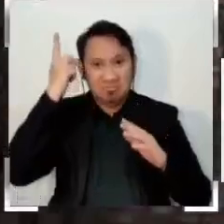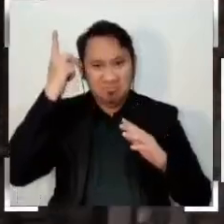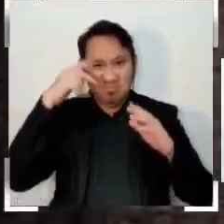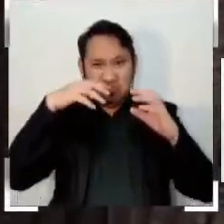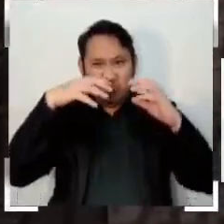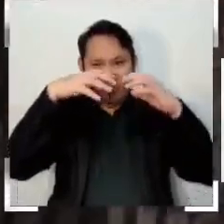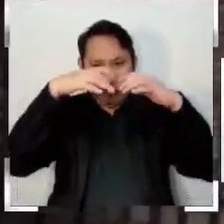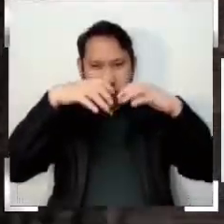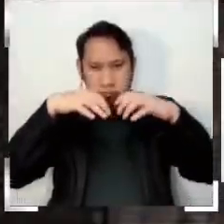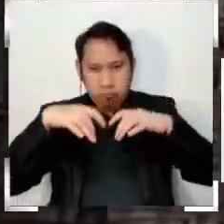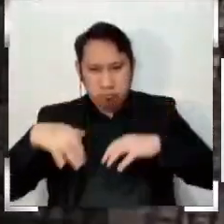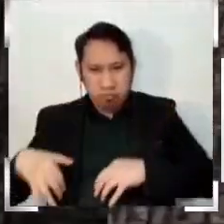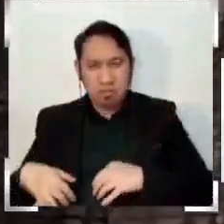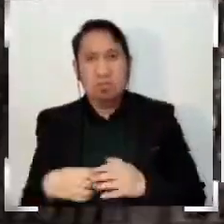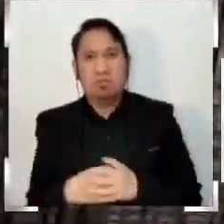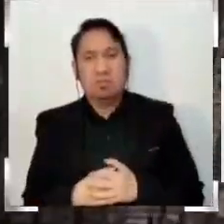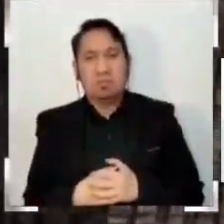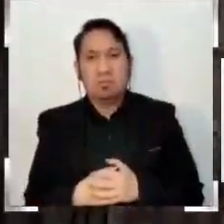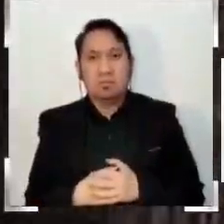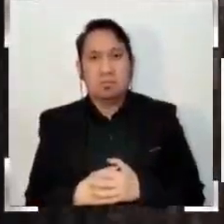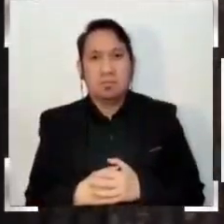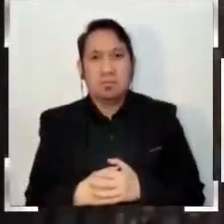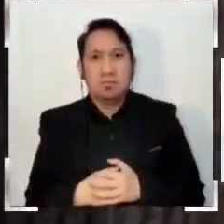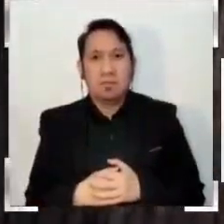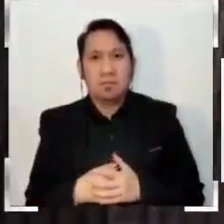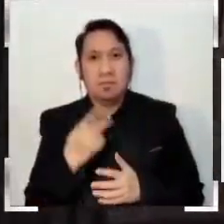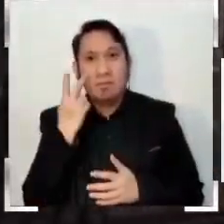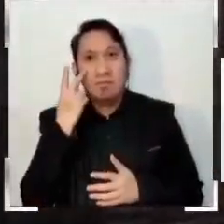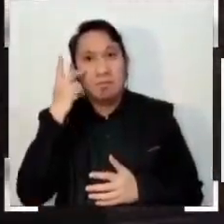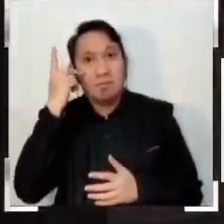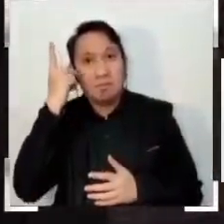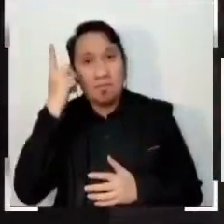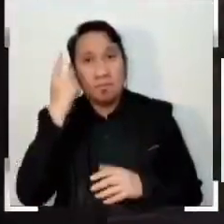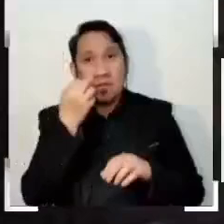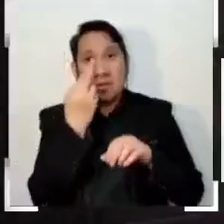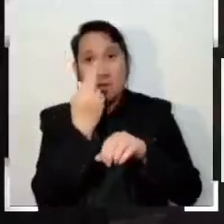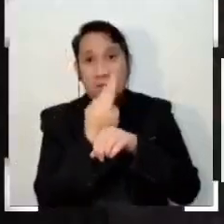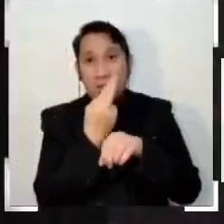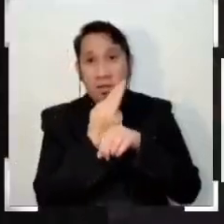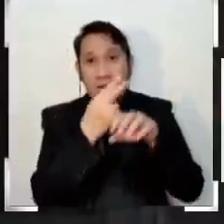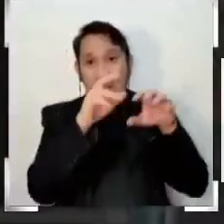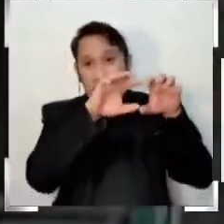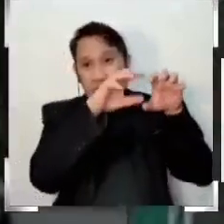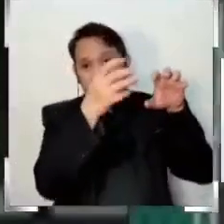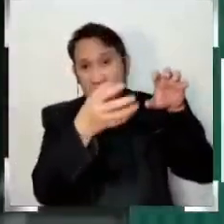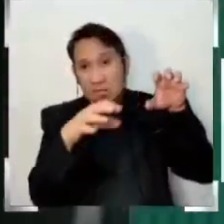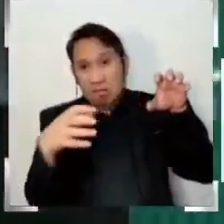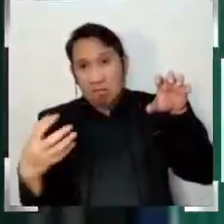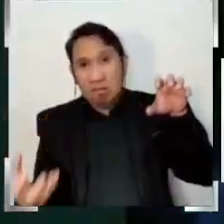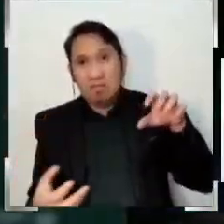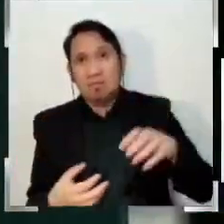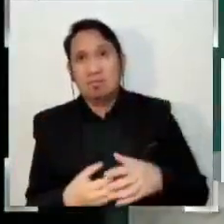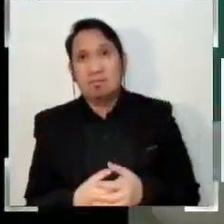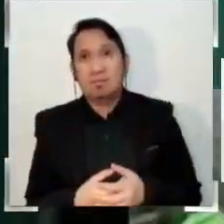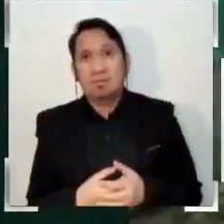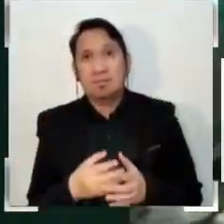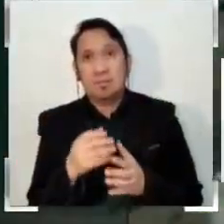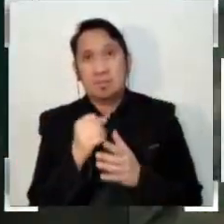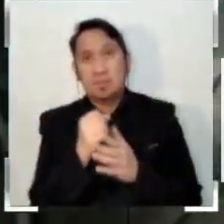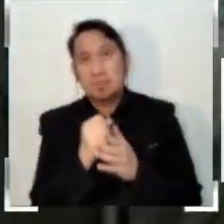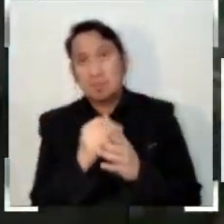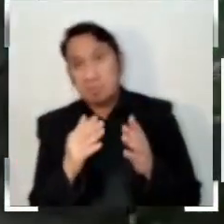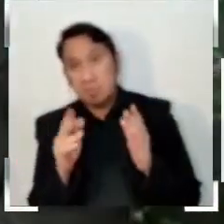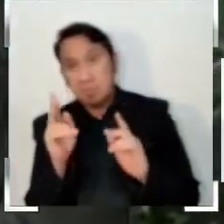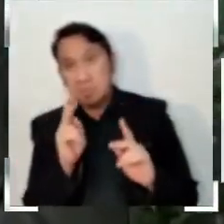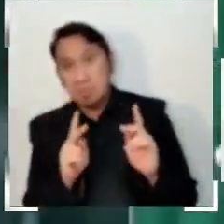Sa Cannon Road, nakuhanan pa ang pagbagsak ng mga tipak ng bato kaninang umaga kasabay ng ulan. Ilang residenteng malapit sa Cannon Road ang